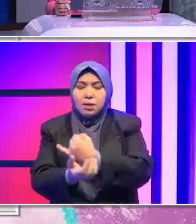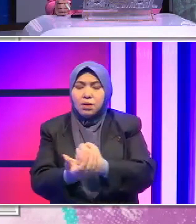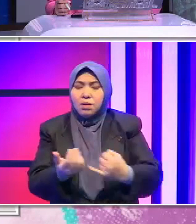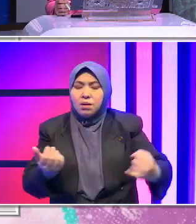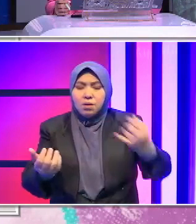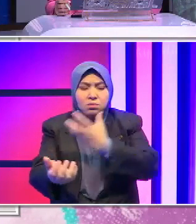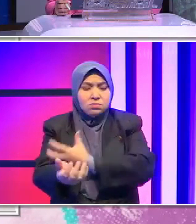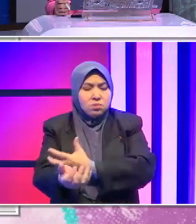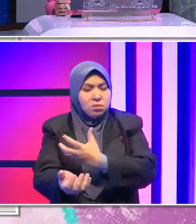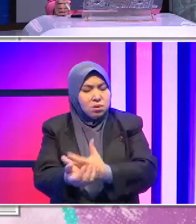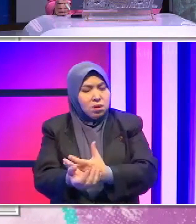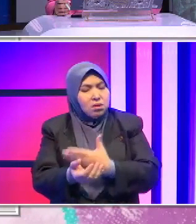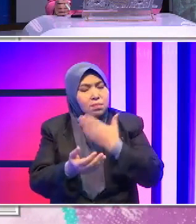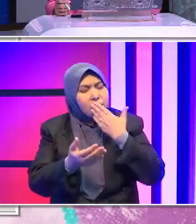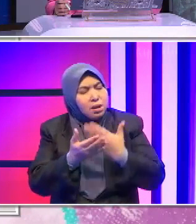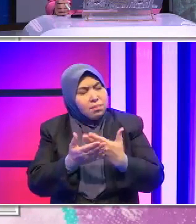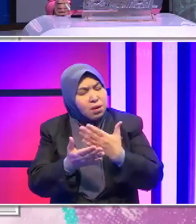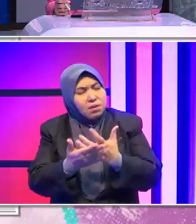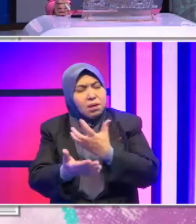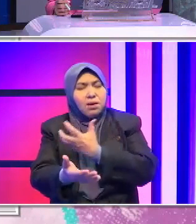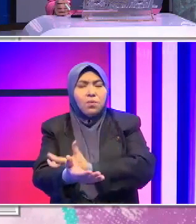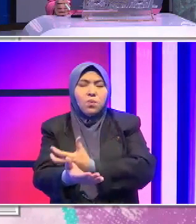وأنت خير